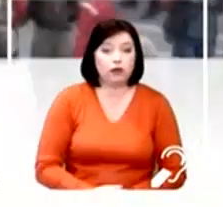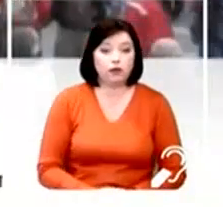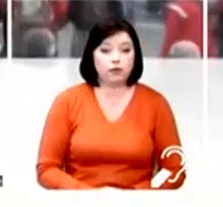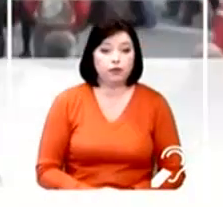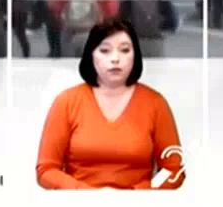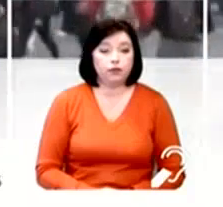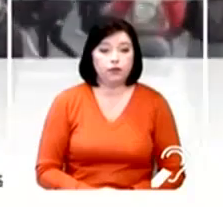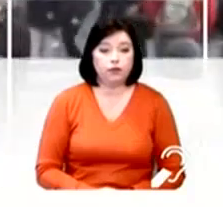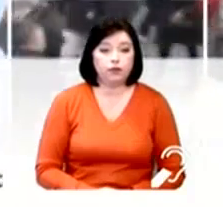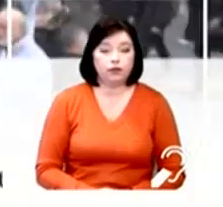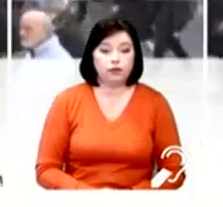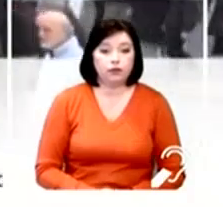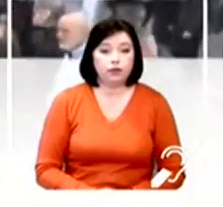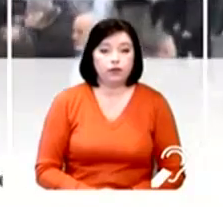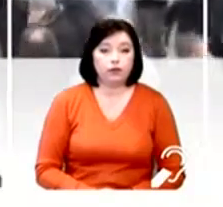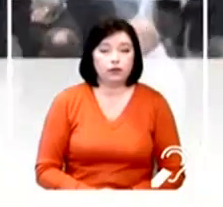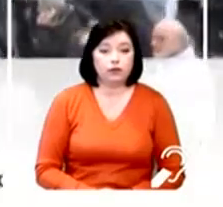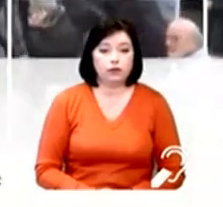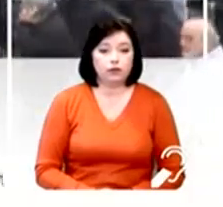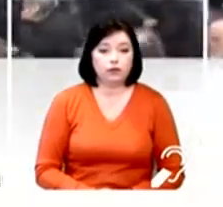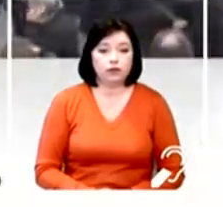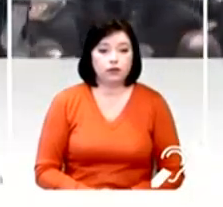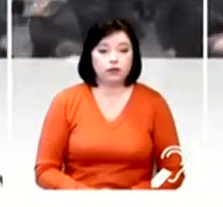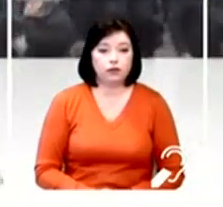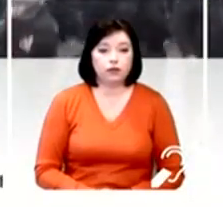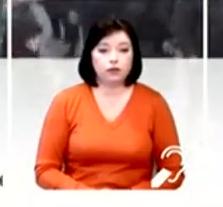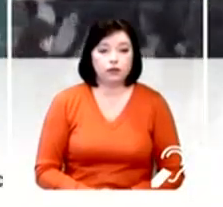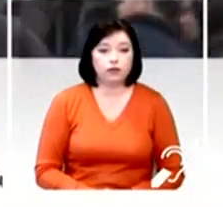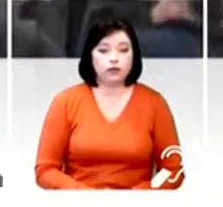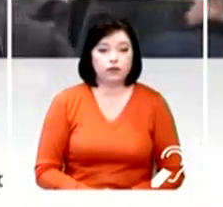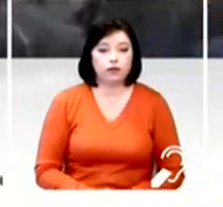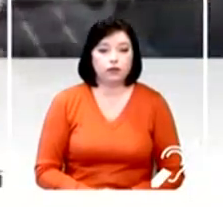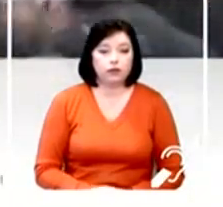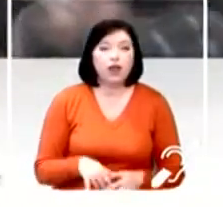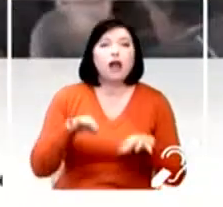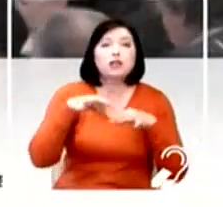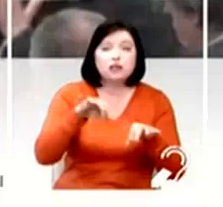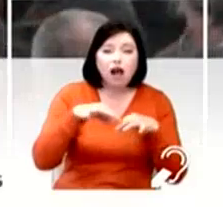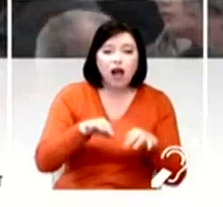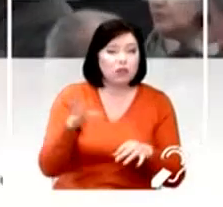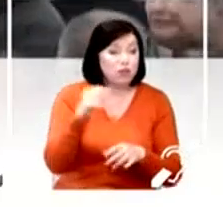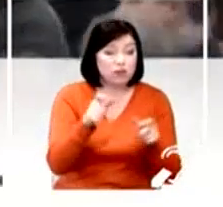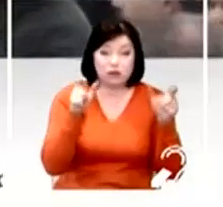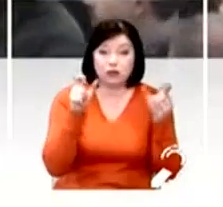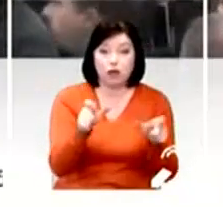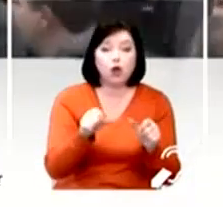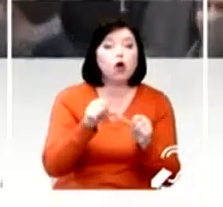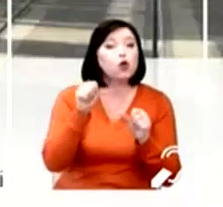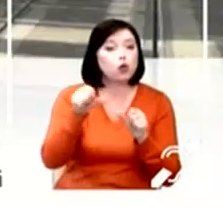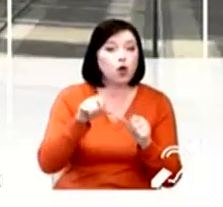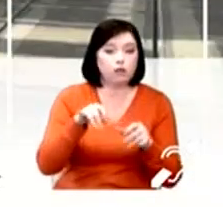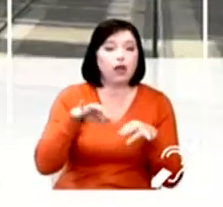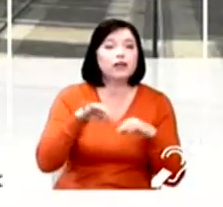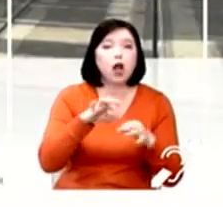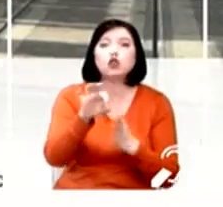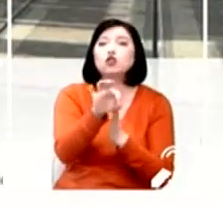Transportul Transportul e complet blocat. Cu excepția